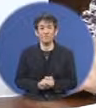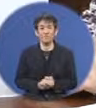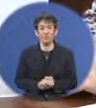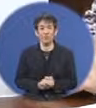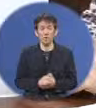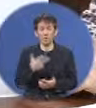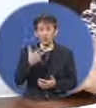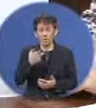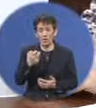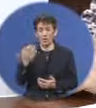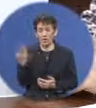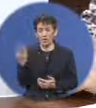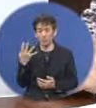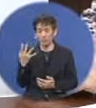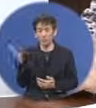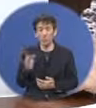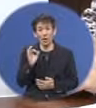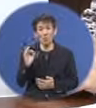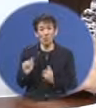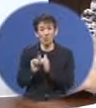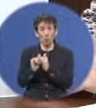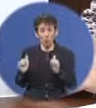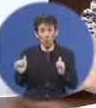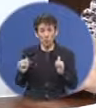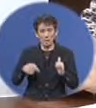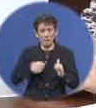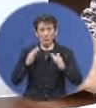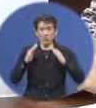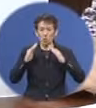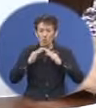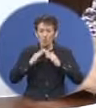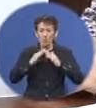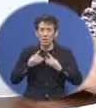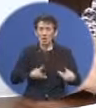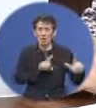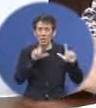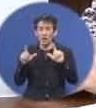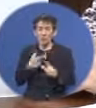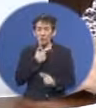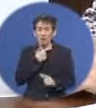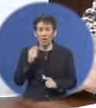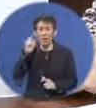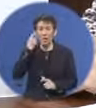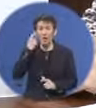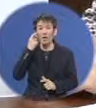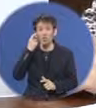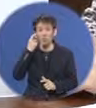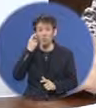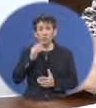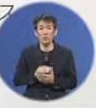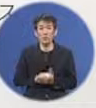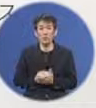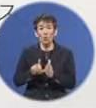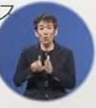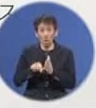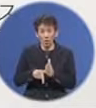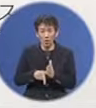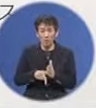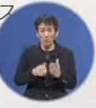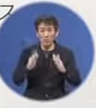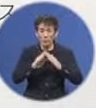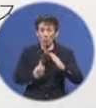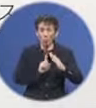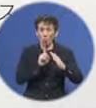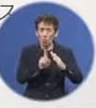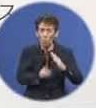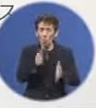ね 74% の方は自宅で老後を過ごしたいと考えております 。そういうことですね、 はい、そうするとここにありますように訪問